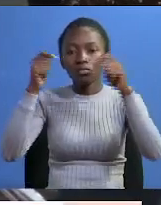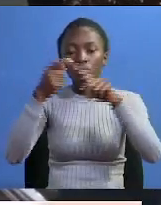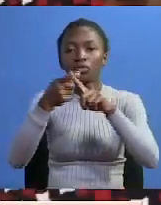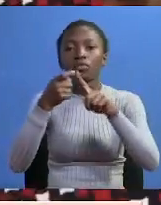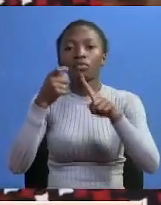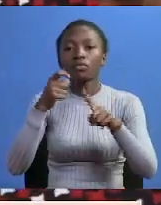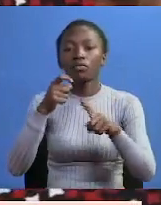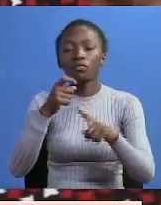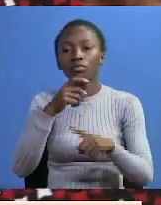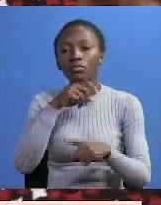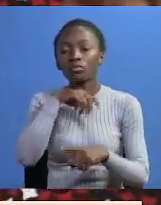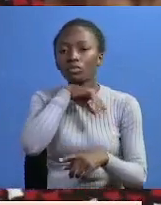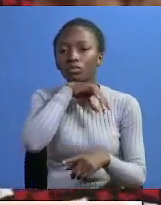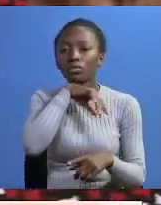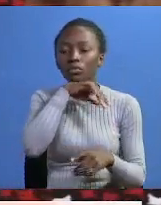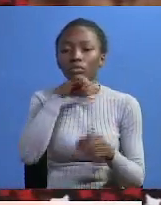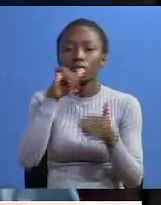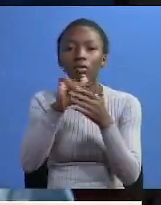wali...